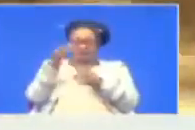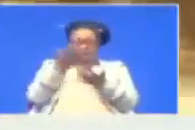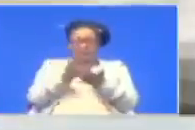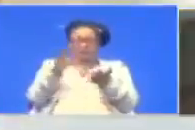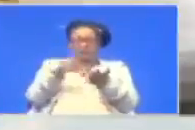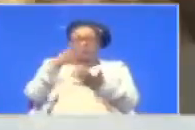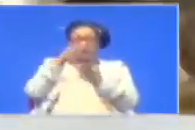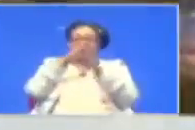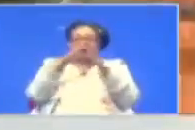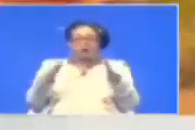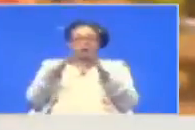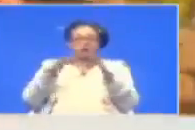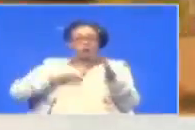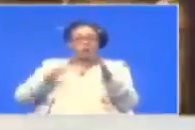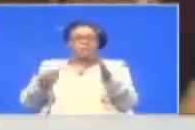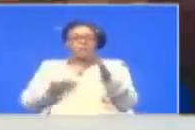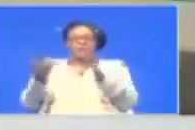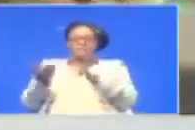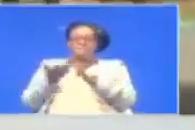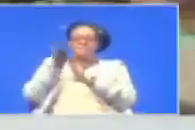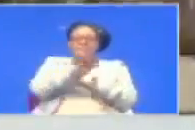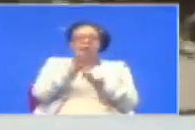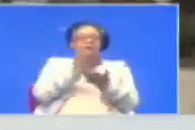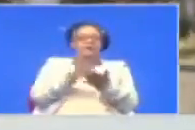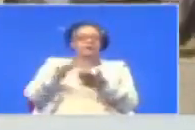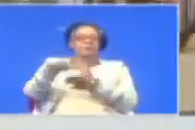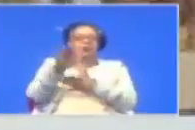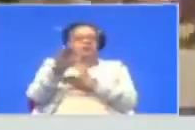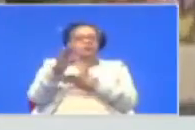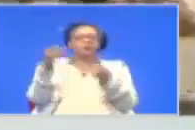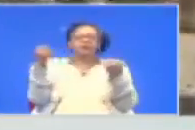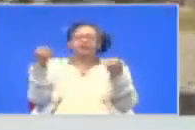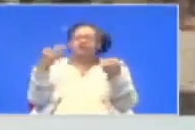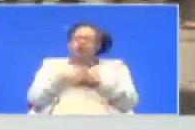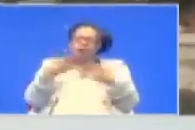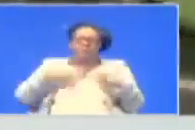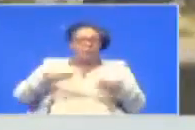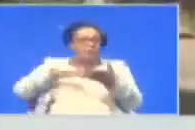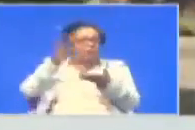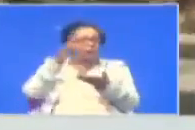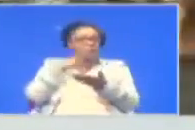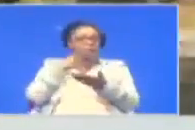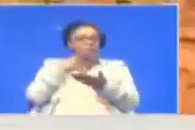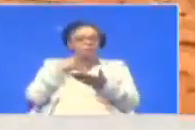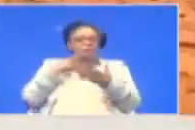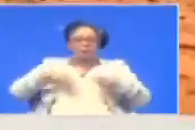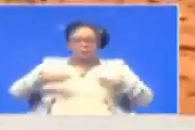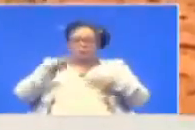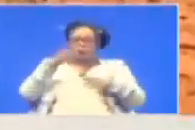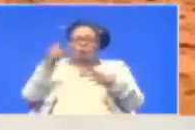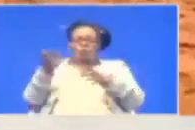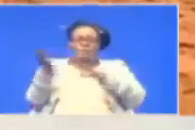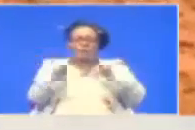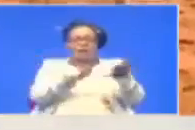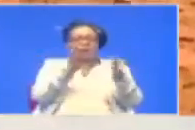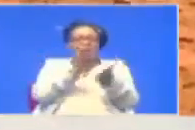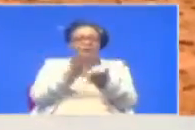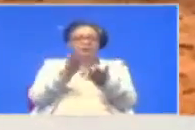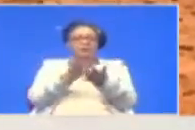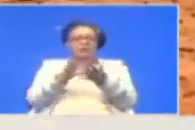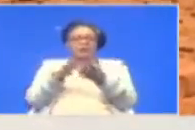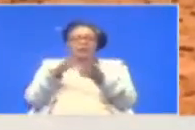ya mwanamke mmoja walirejesha vifaa hivyo. Kilichowashangaza wakazi ni kuwa washukiwa hao walirejesha vifaa hivyo wakisindikizwa na nyuki,